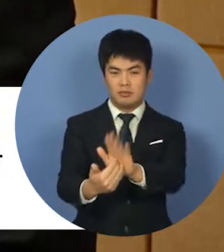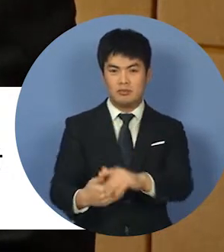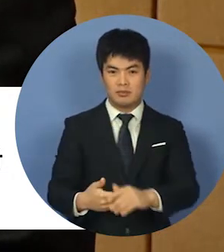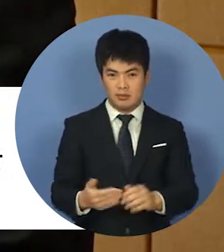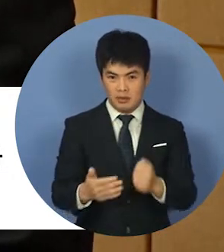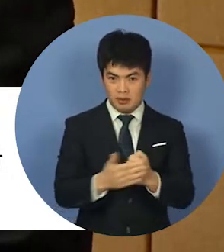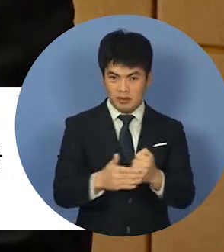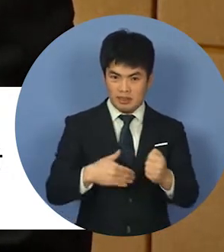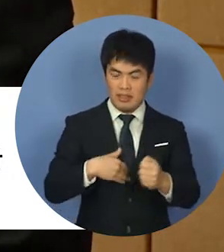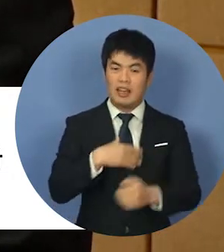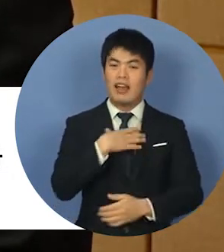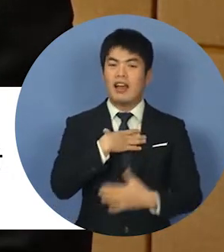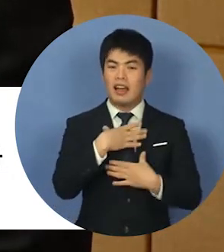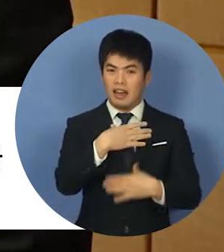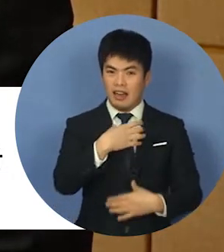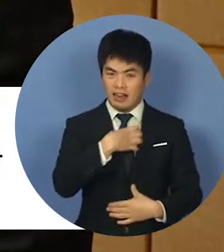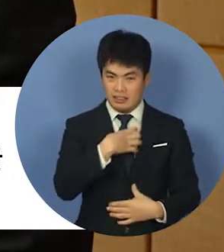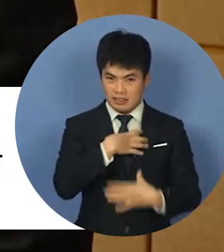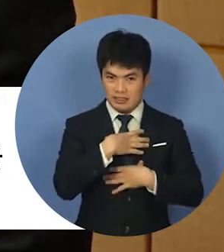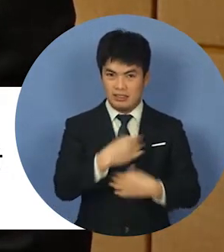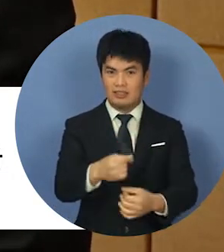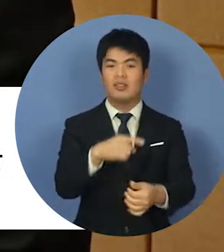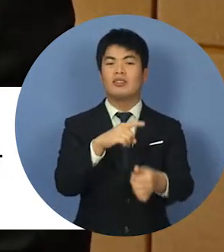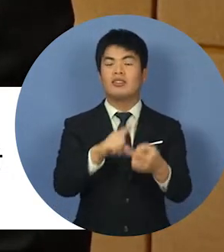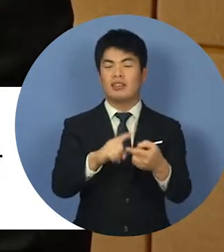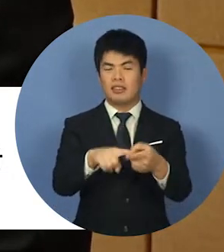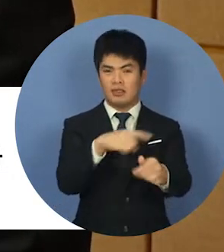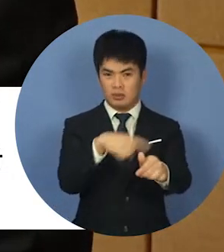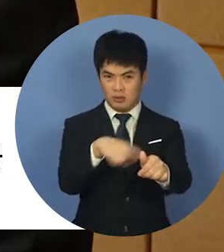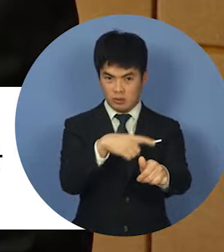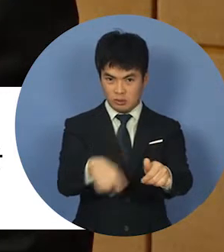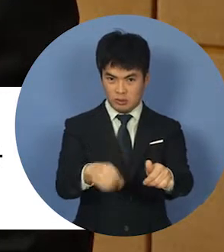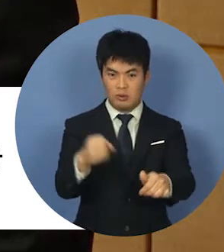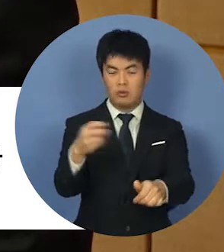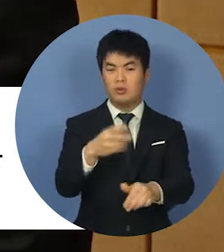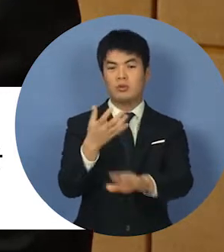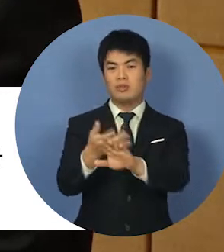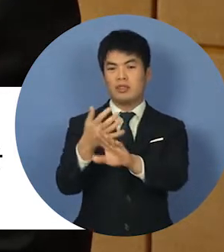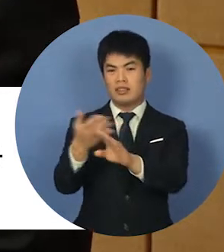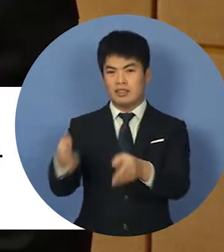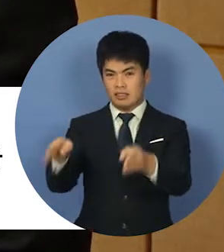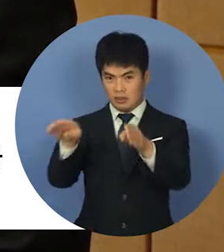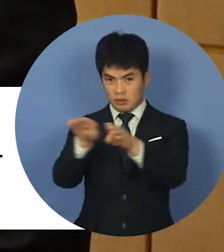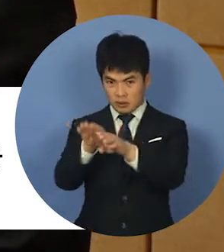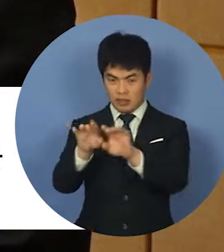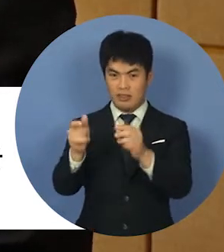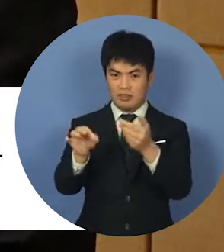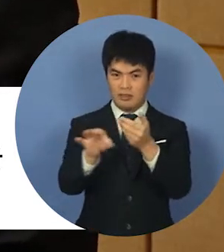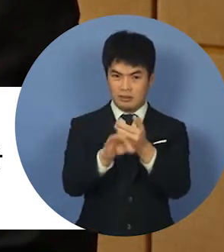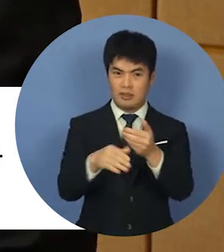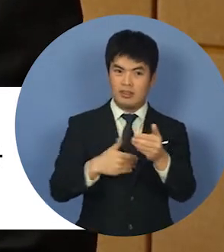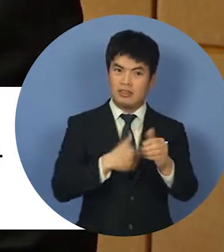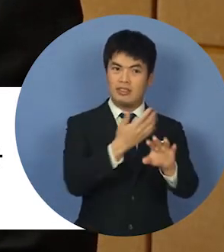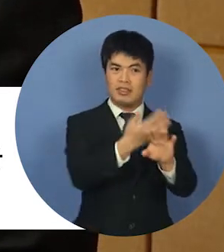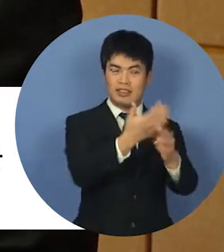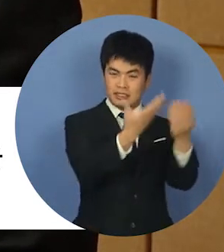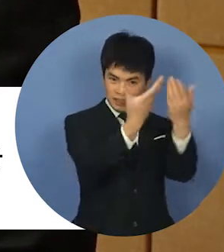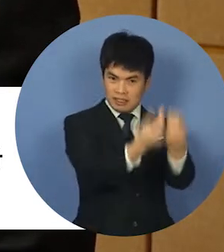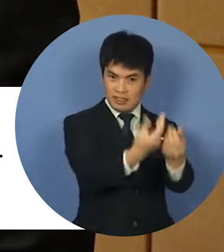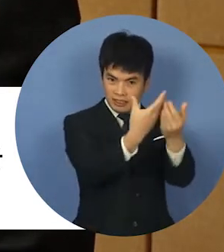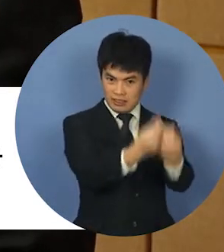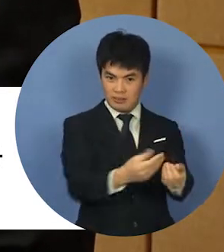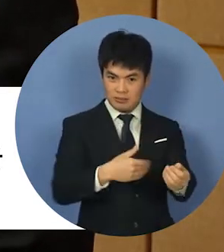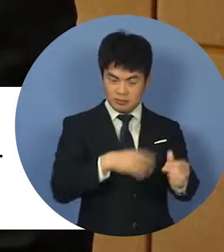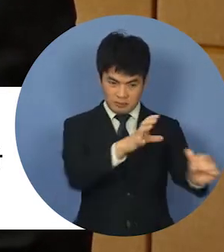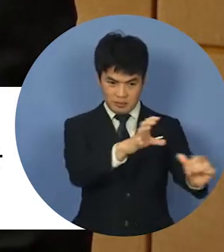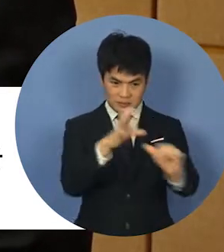직원들에게 안전에 관해 대한 지속적인 교육을 실시하고 필요시 타기관 또는 해외 선진 안전관리 사례를